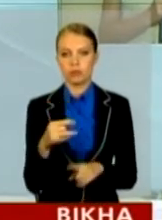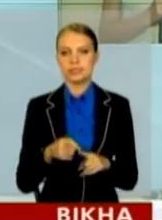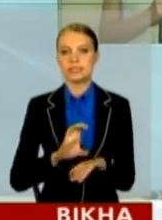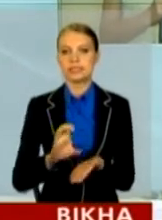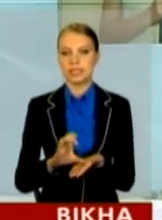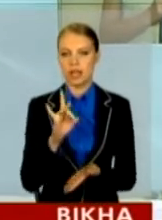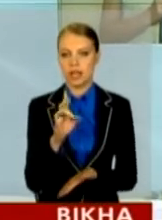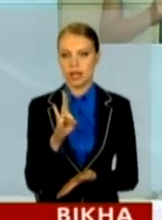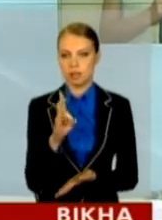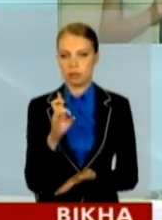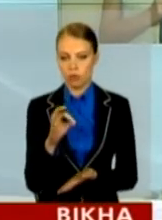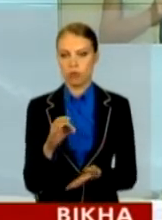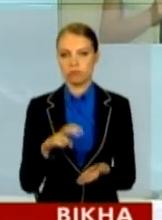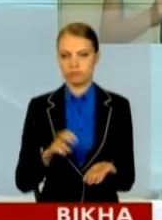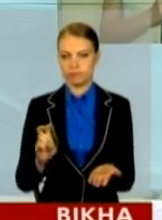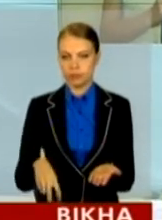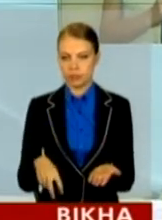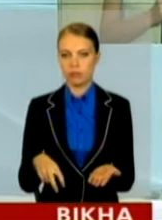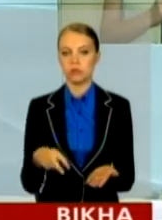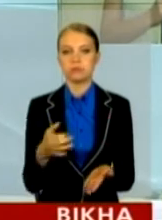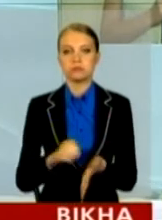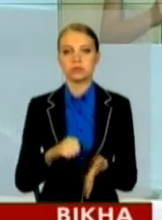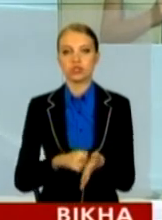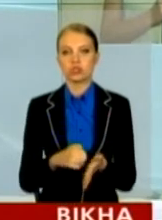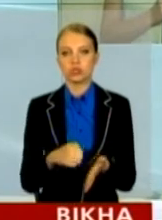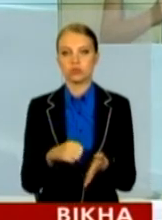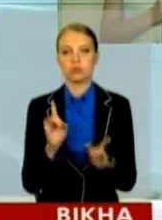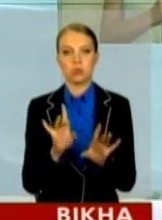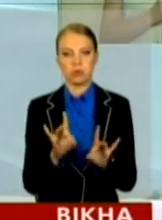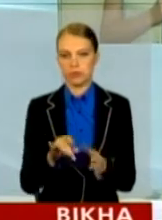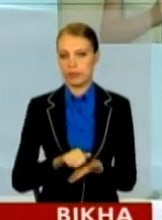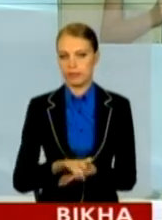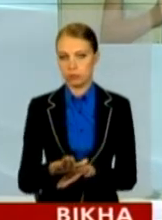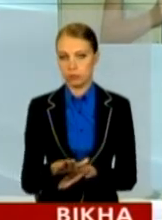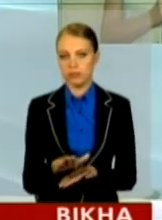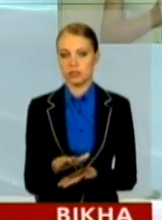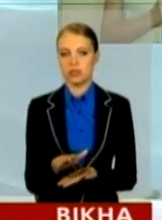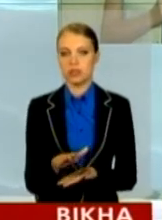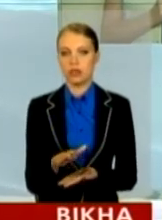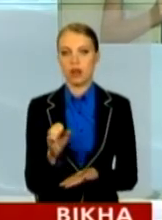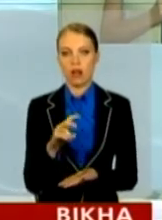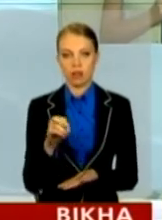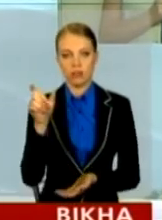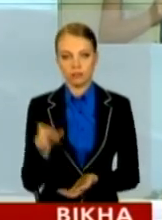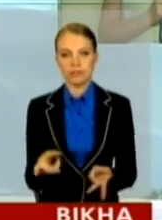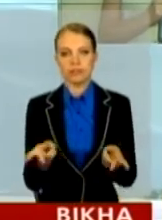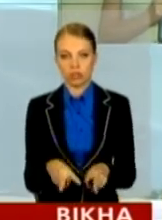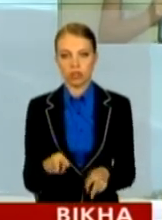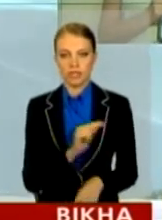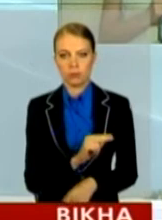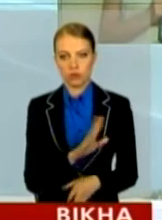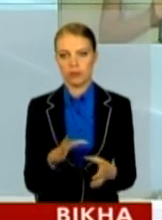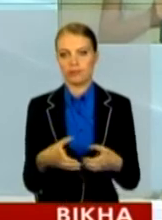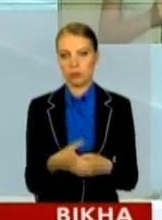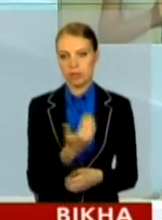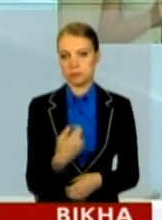секретар РНБО, подав відставку, причину також коментувати відмовився. Але він залишається працювати в